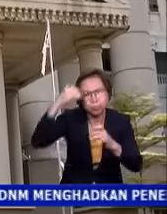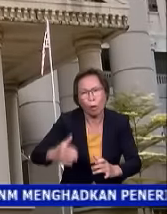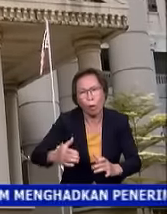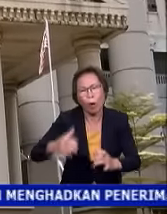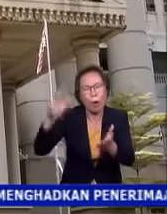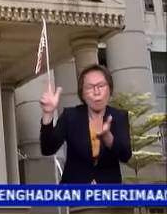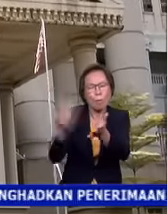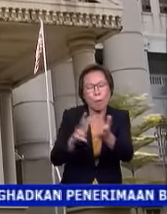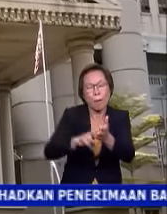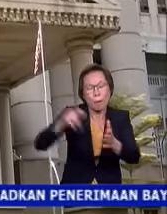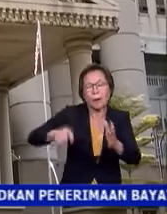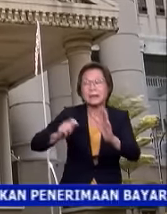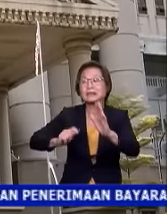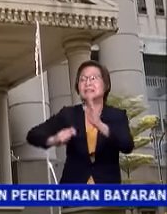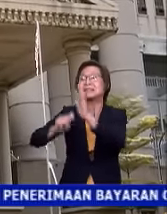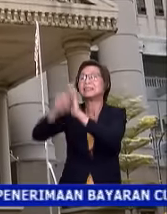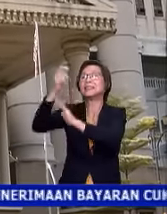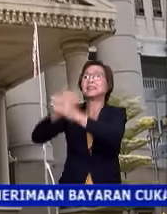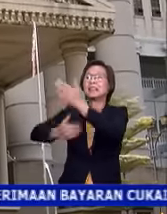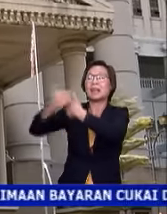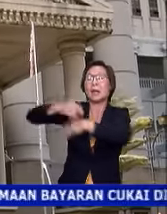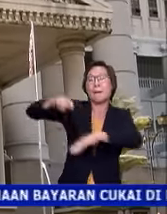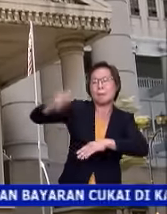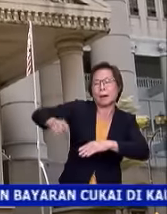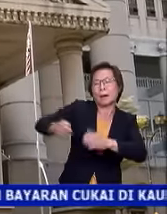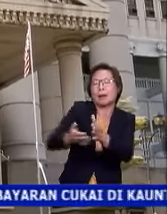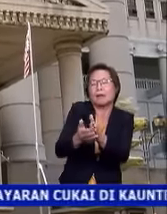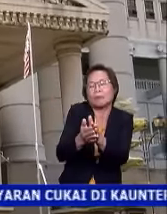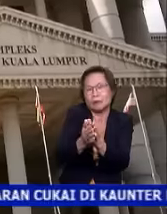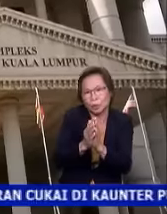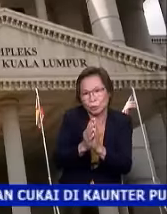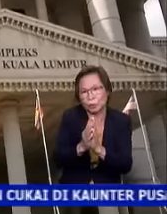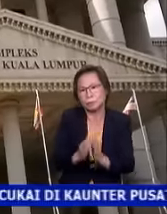Mahkamah Tinggi terdahulu di Mahkamah Rayuan.